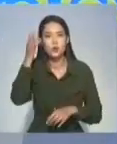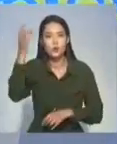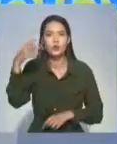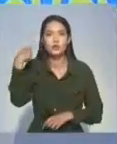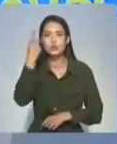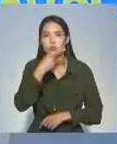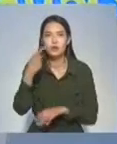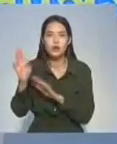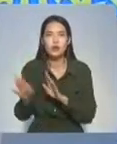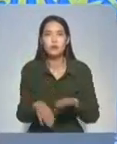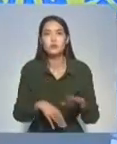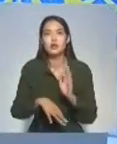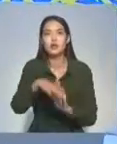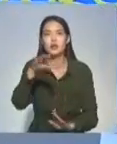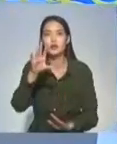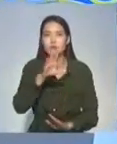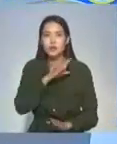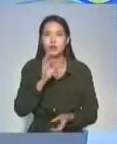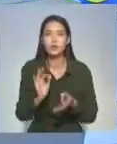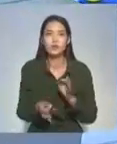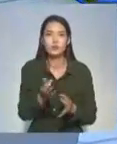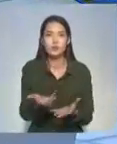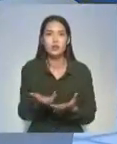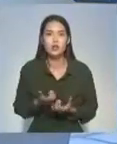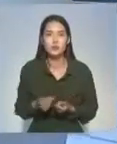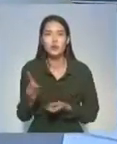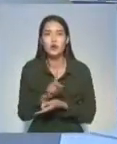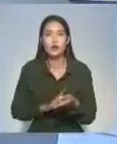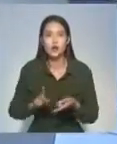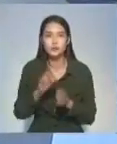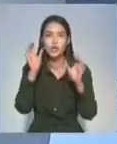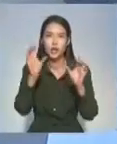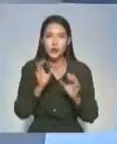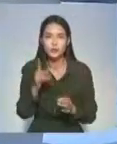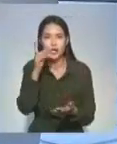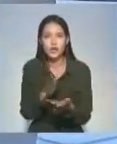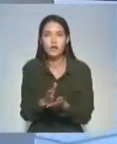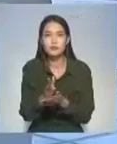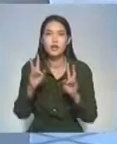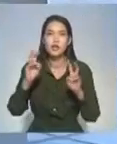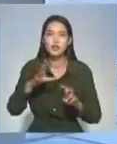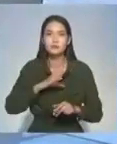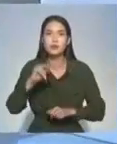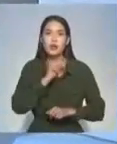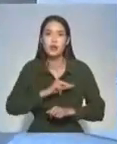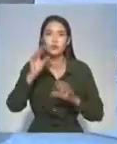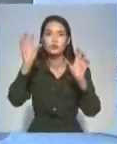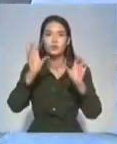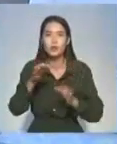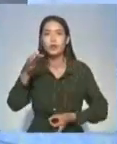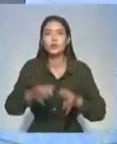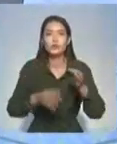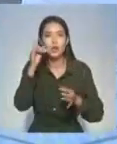после референдума. Прорывными нормами, которые приняты на фундаменте обновленной Конституции, политики назвали работу Конституционного